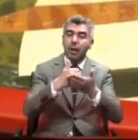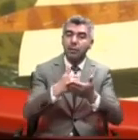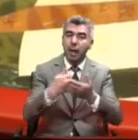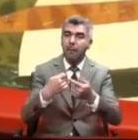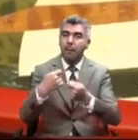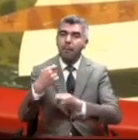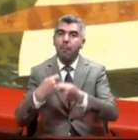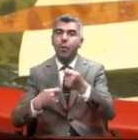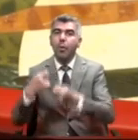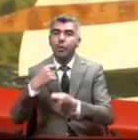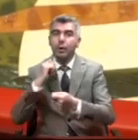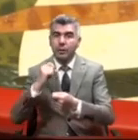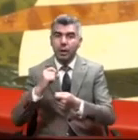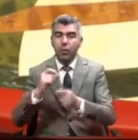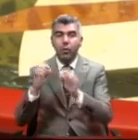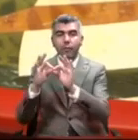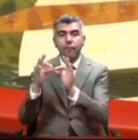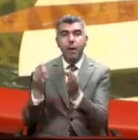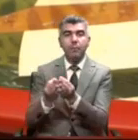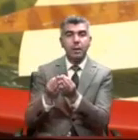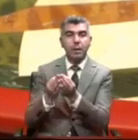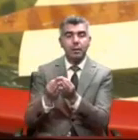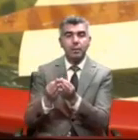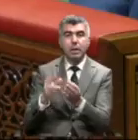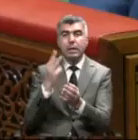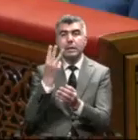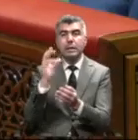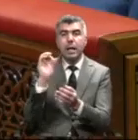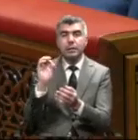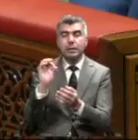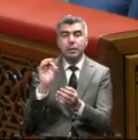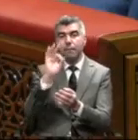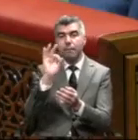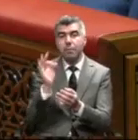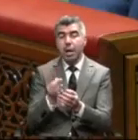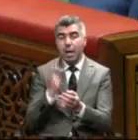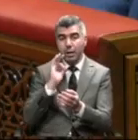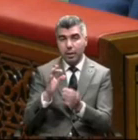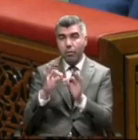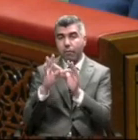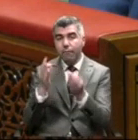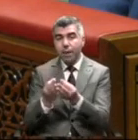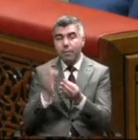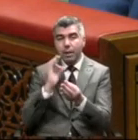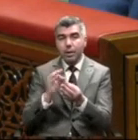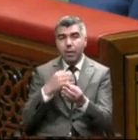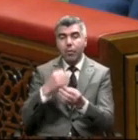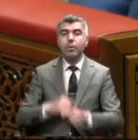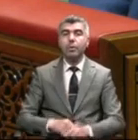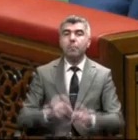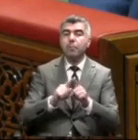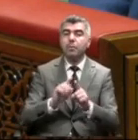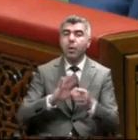التجار كيمولوا العائلات وبان 30% ديال التمويل اللي كيعطيو الاسر المغربيه ما عنده علاقه